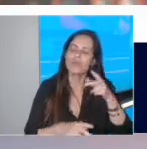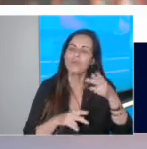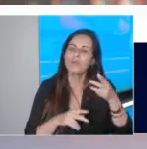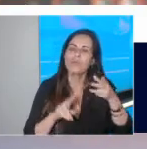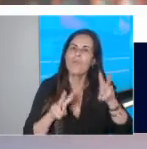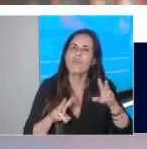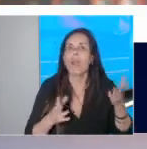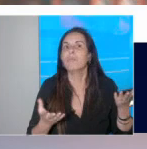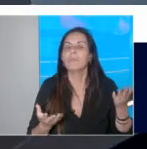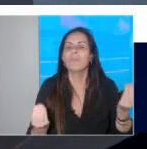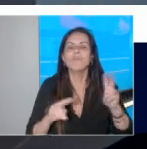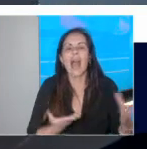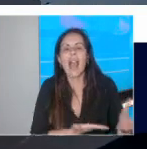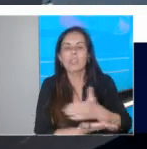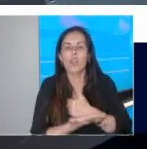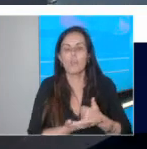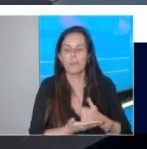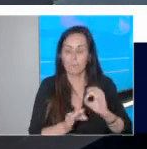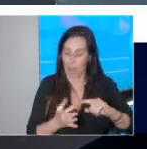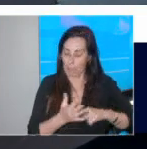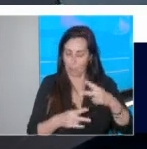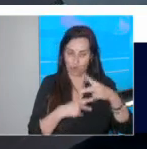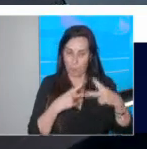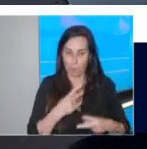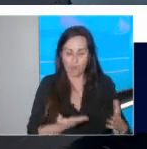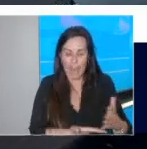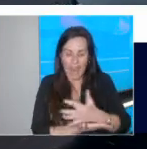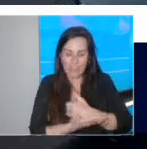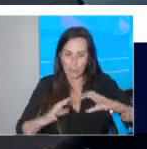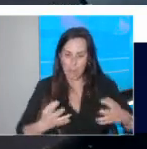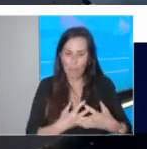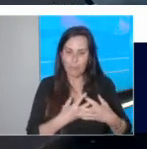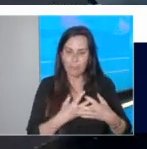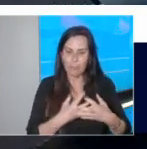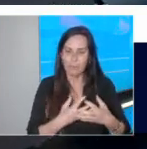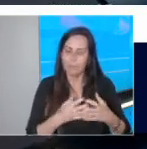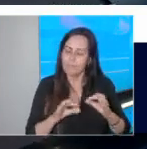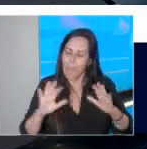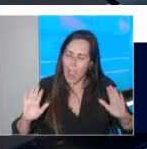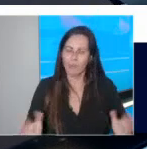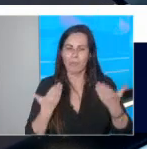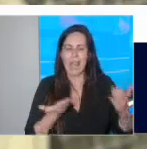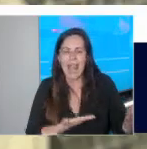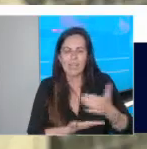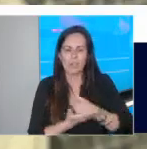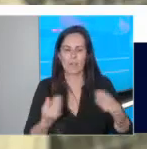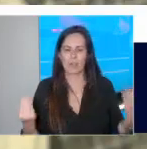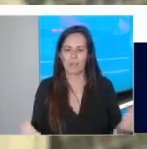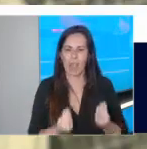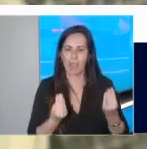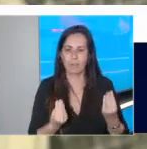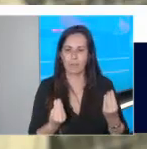עוד לאסוף. אז באמת מטרת הפרויקט הזה של לאסוף את השברים הוא להאיץ את פעולת איסוף הפריטים